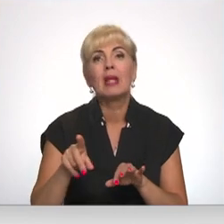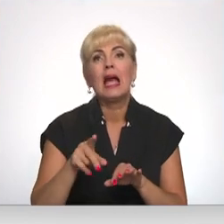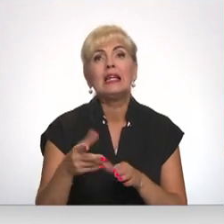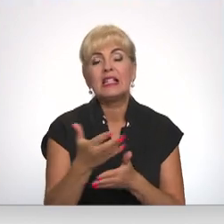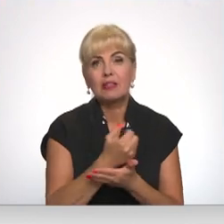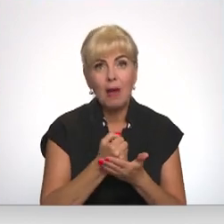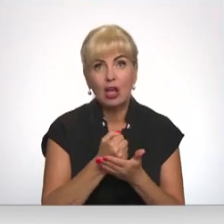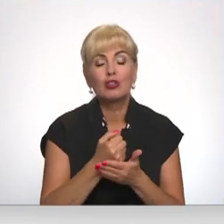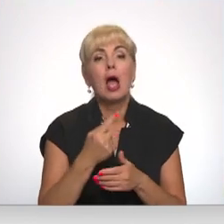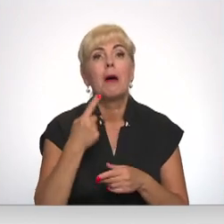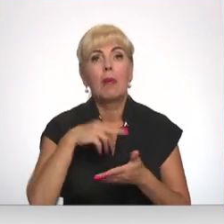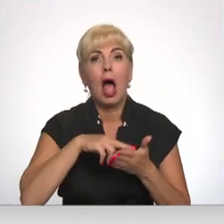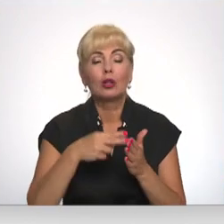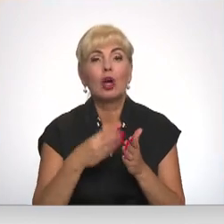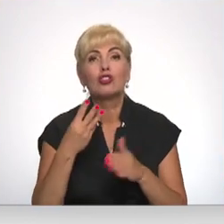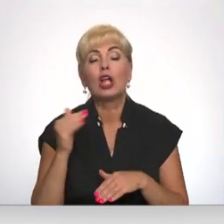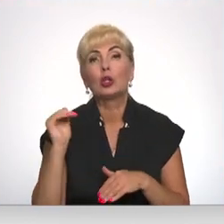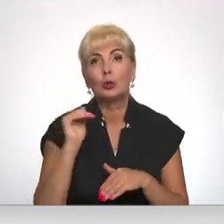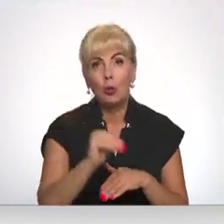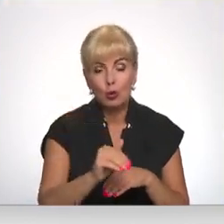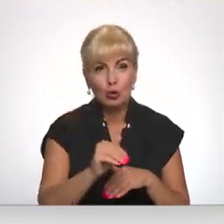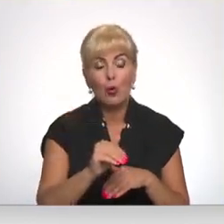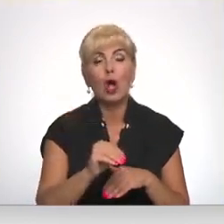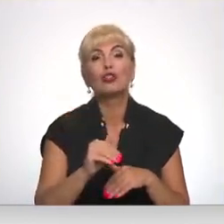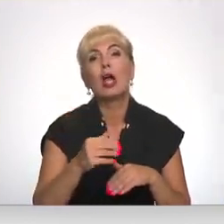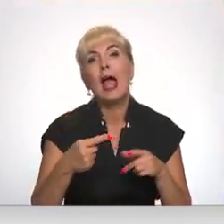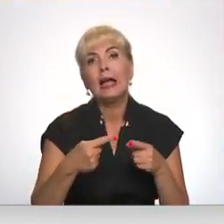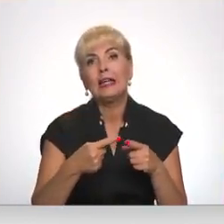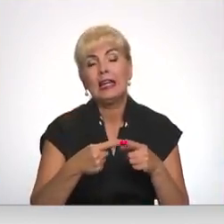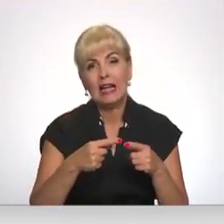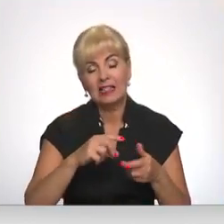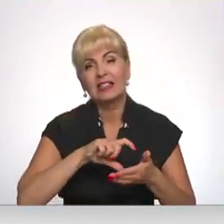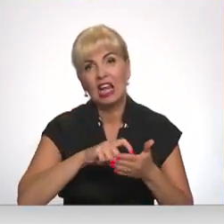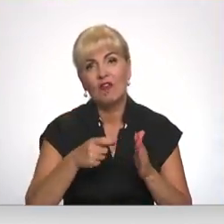4000 īres dzīvokļus. Dāvids Fredenfelds, Ivans Milovs, Latvijas televīzija.